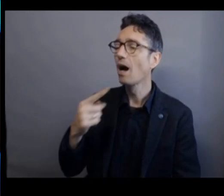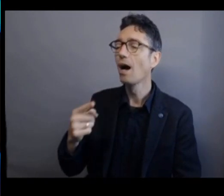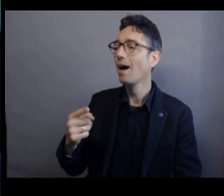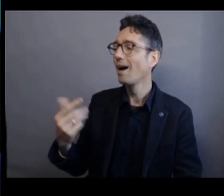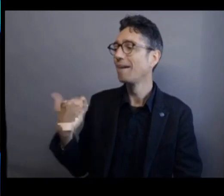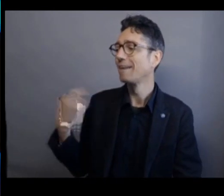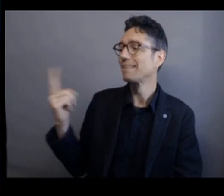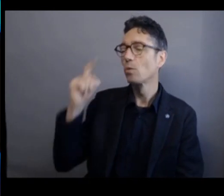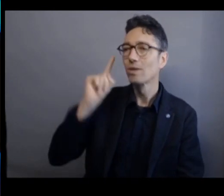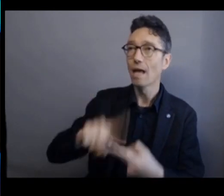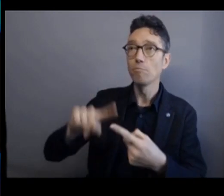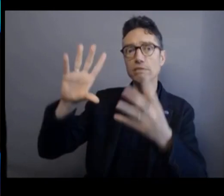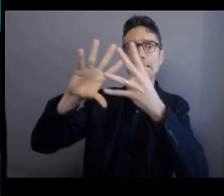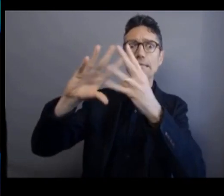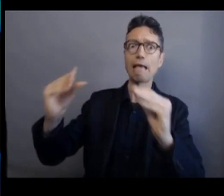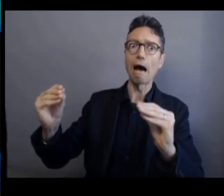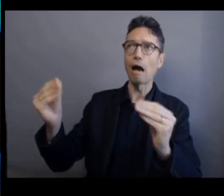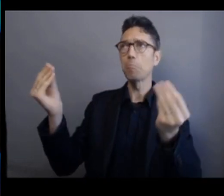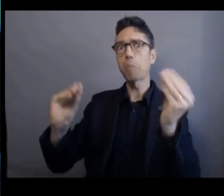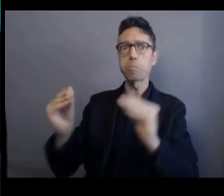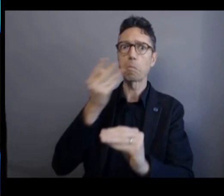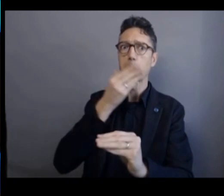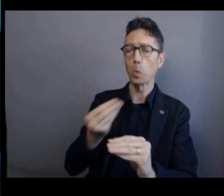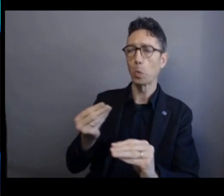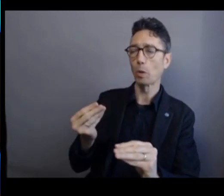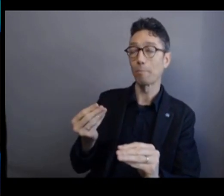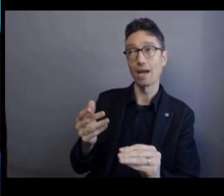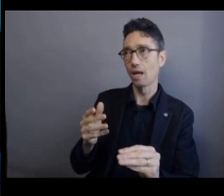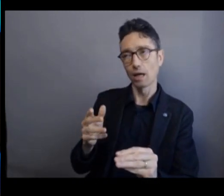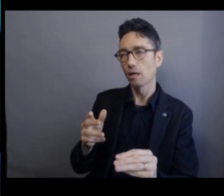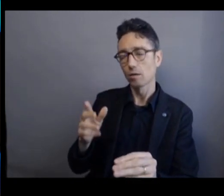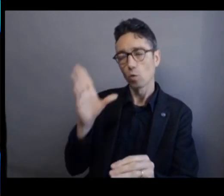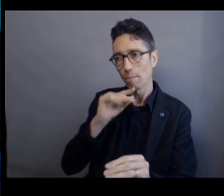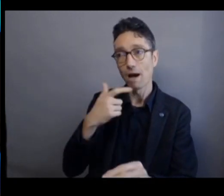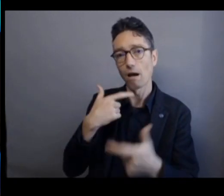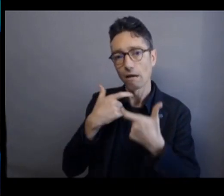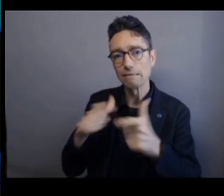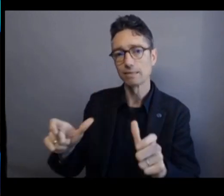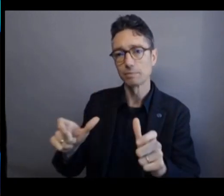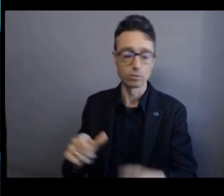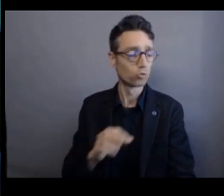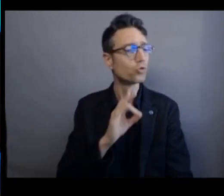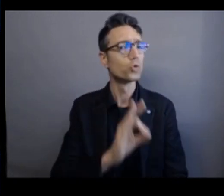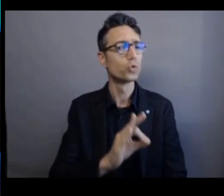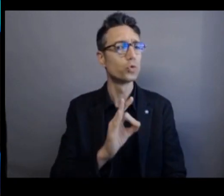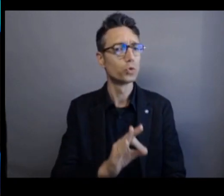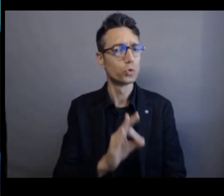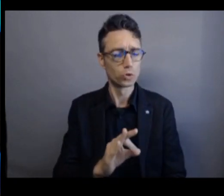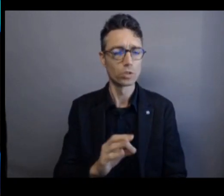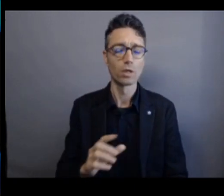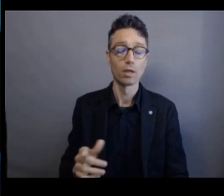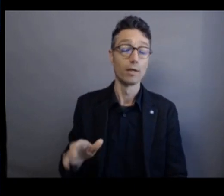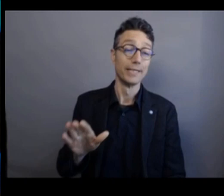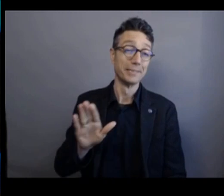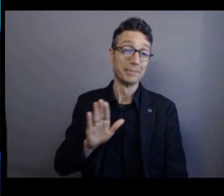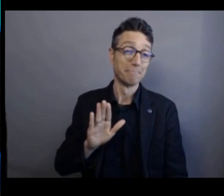le design, effectivement, aura la priorité sur l'accessibilité, sauf si, dans le mécanisme de